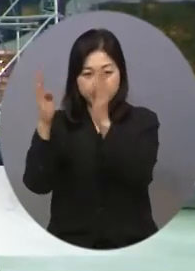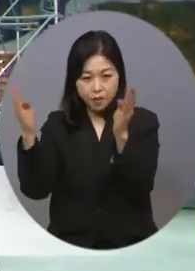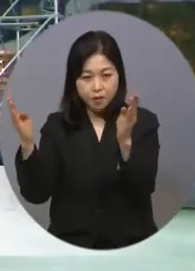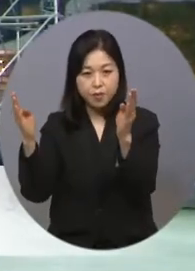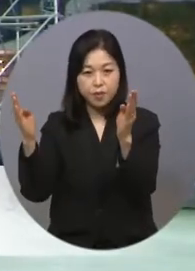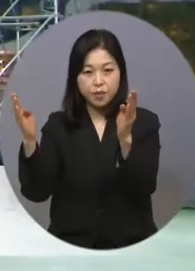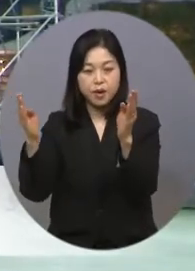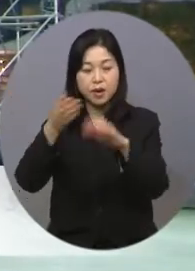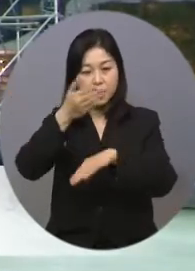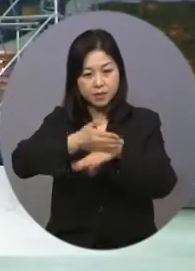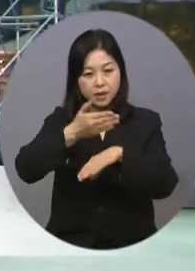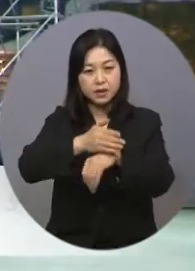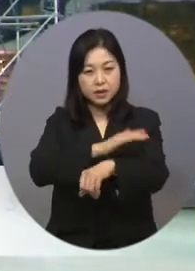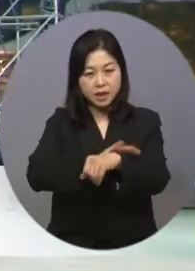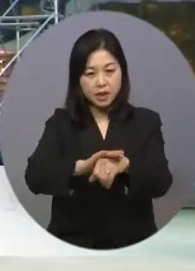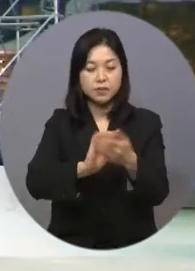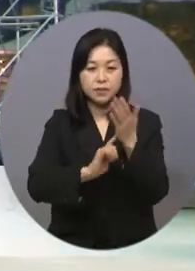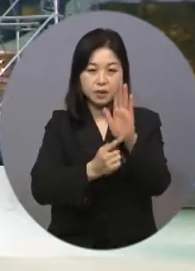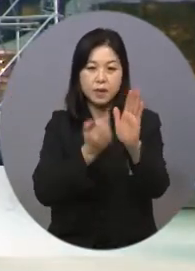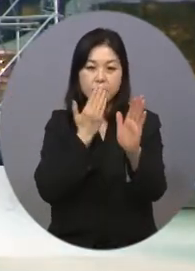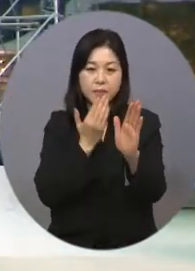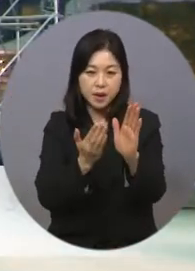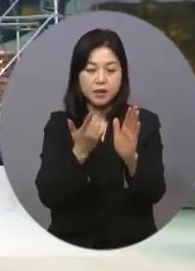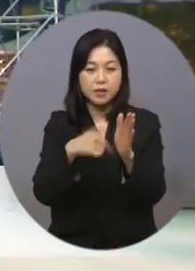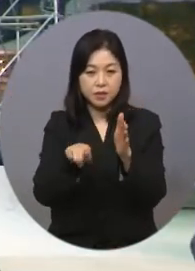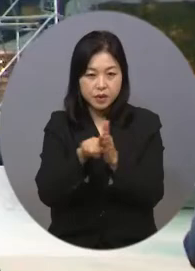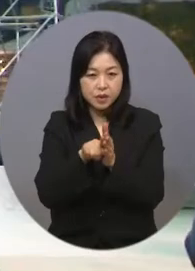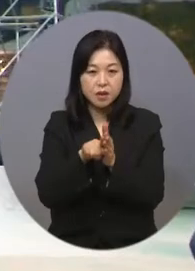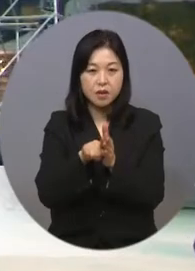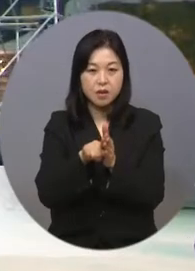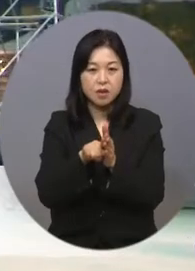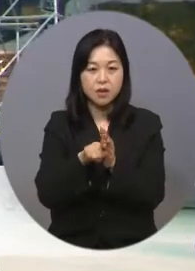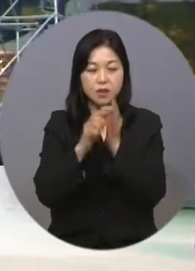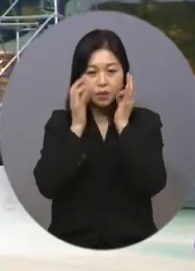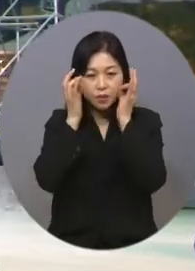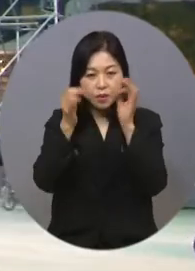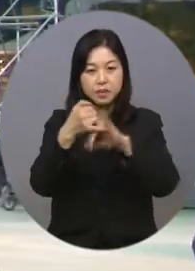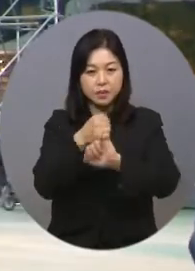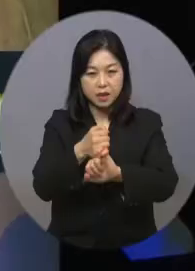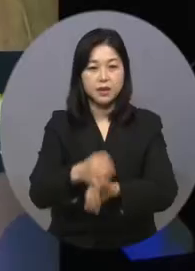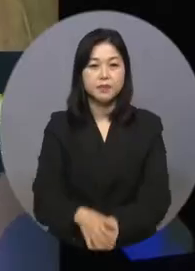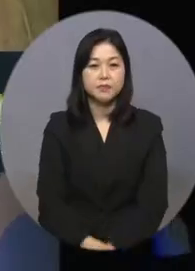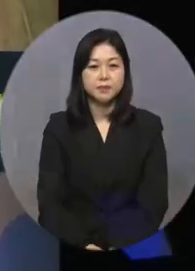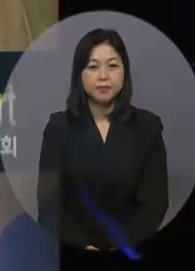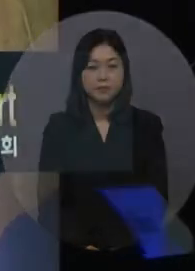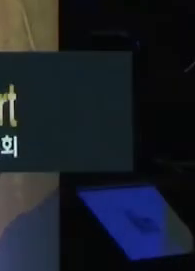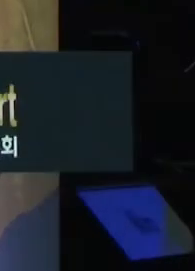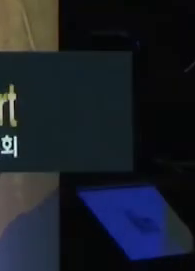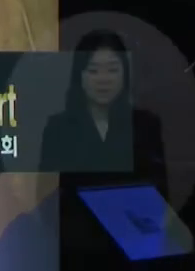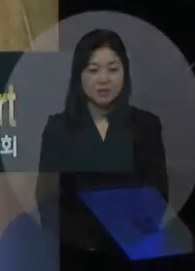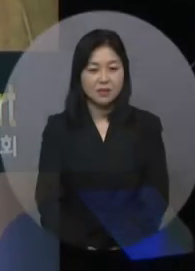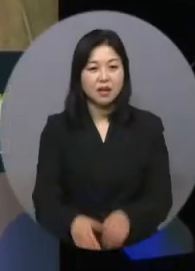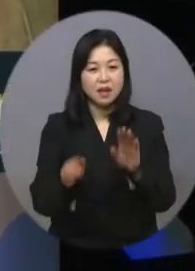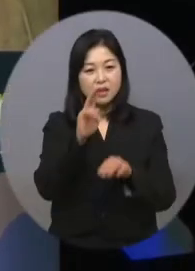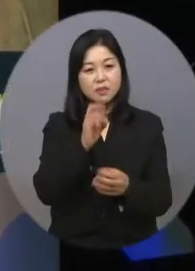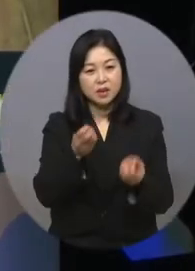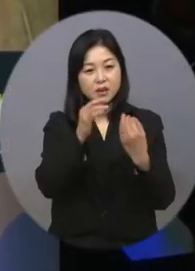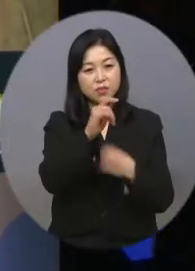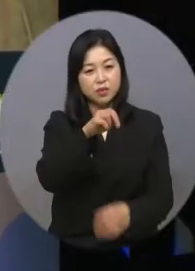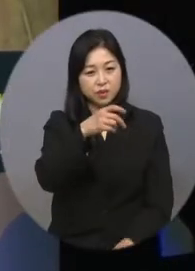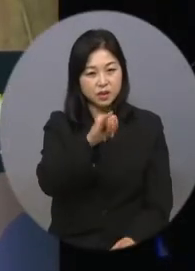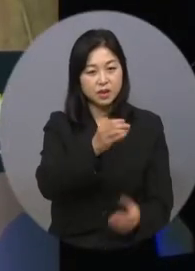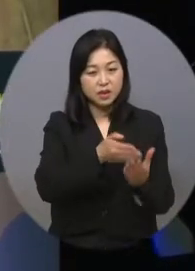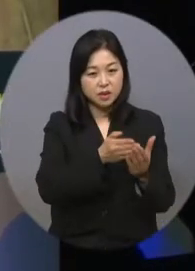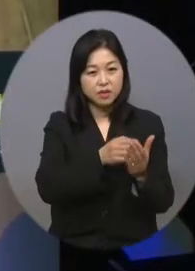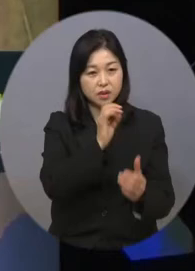개최하고 행사해서 저희의 마음, 저희 감사함 더 전달할 수 있도록 열심히 하겠습니다. 이번 음악회는 문소리